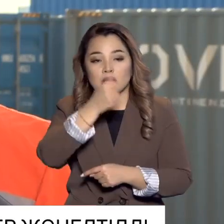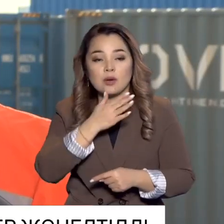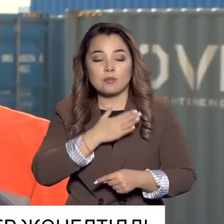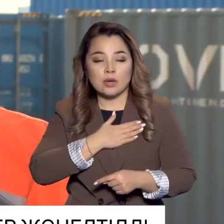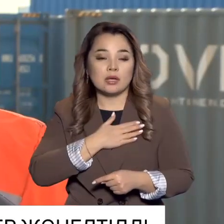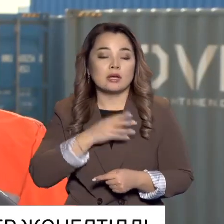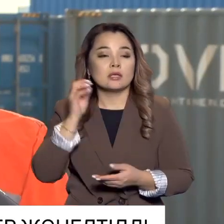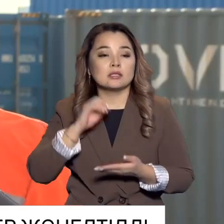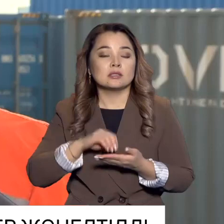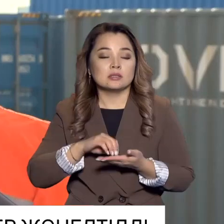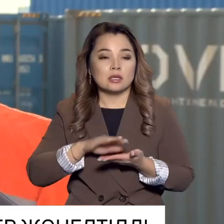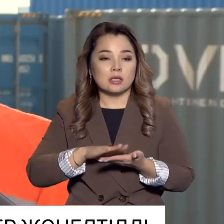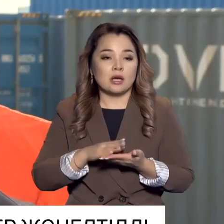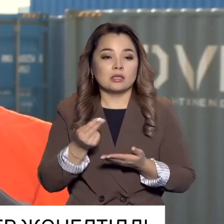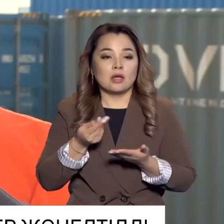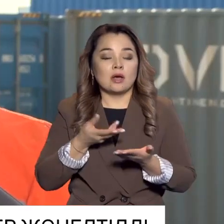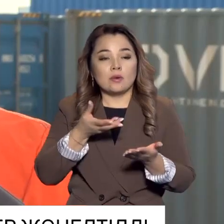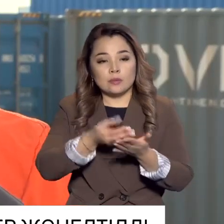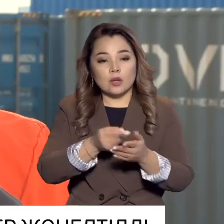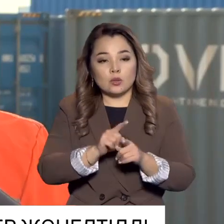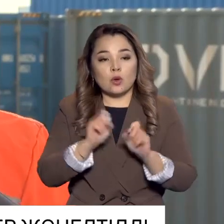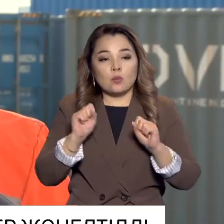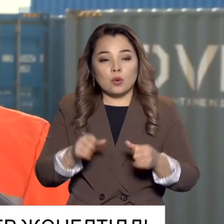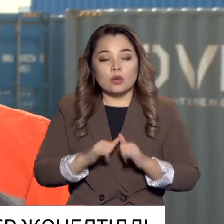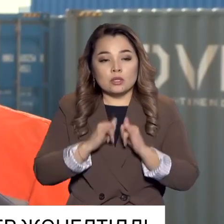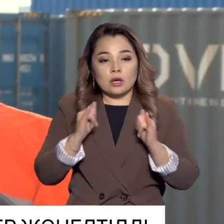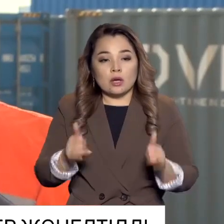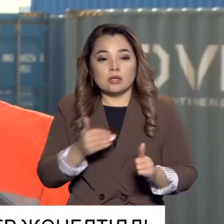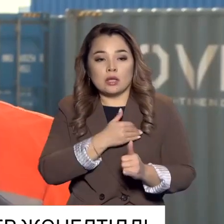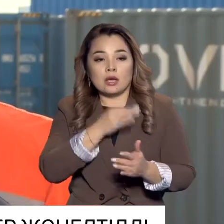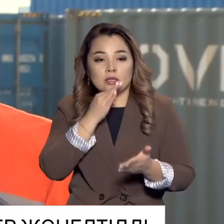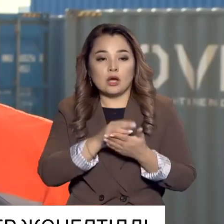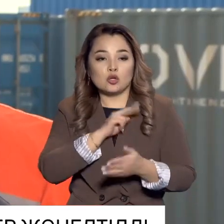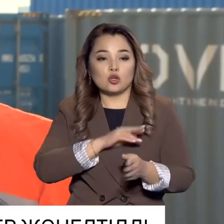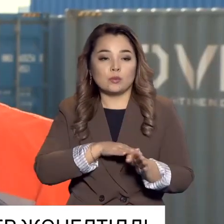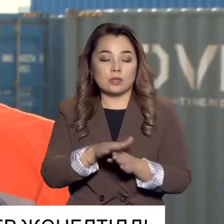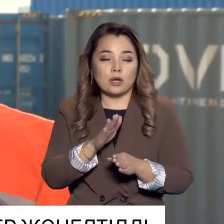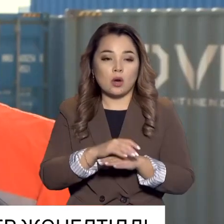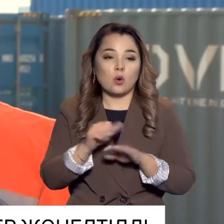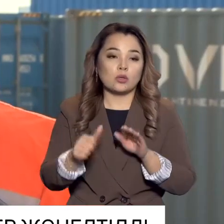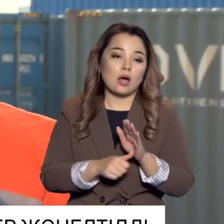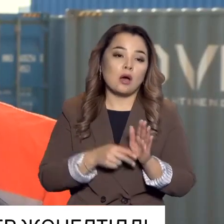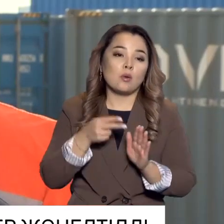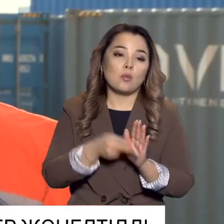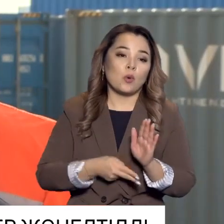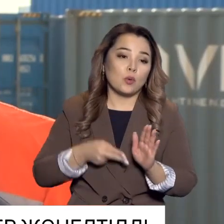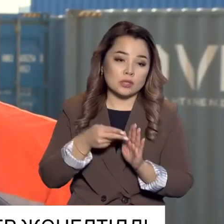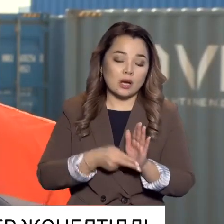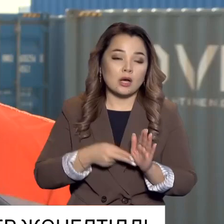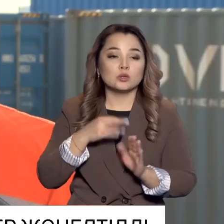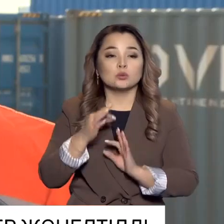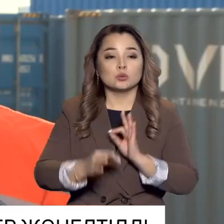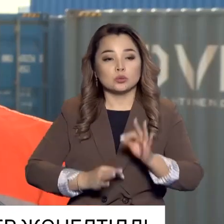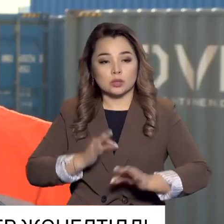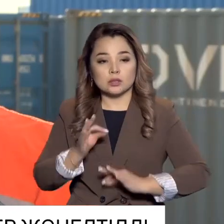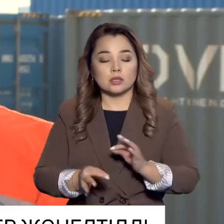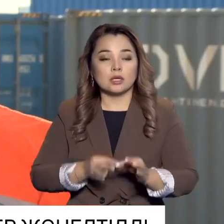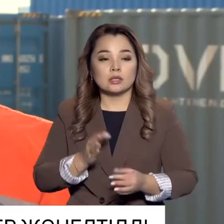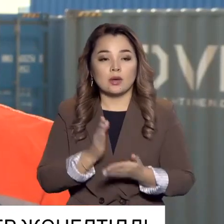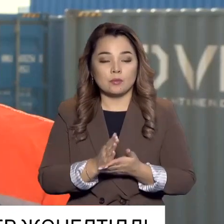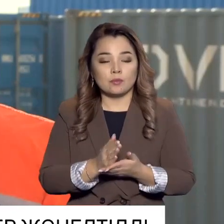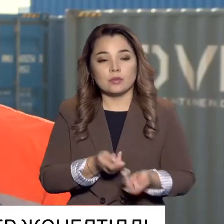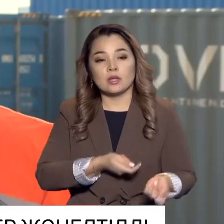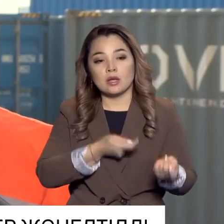терминал мүмкіншілігін арттыруға жұмыс жасап жатыр. Ол 16 пойызға дейін суткасына тиеп